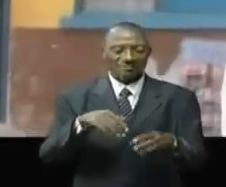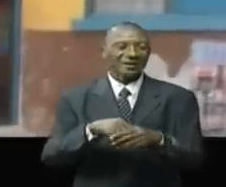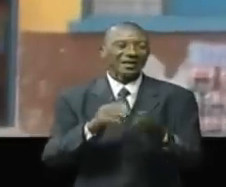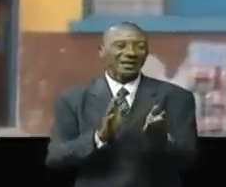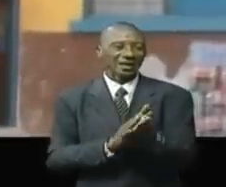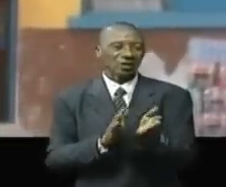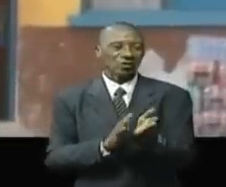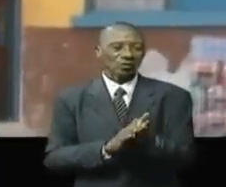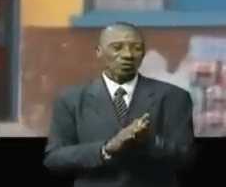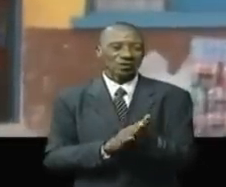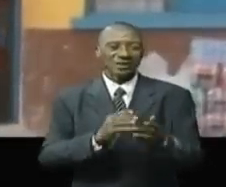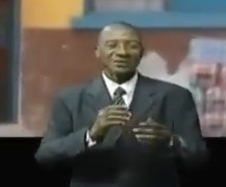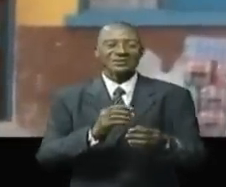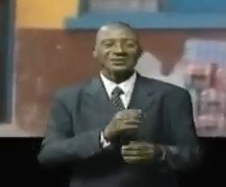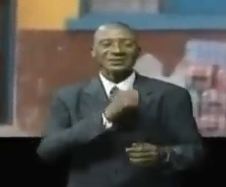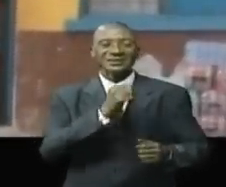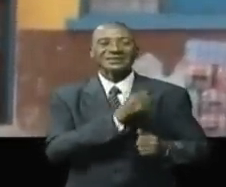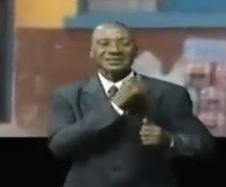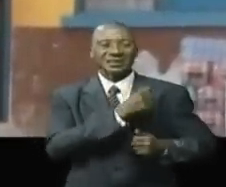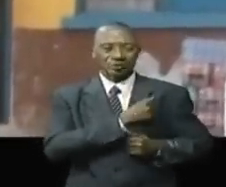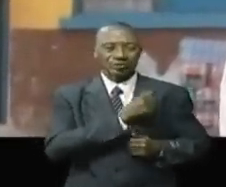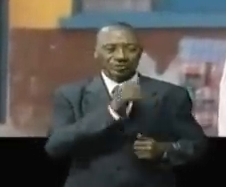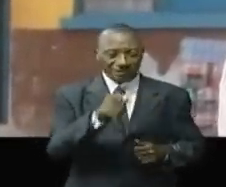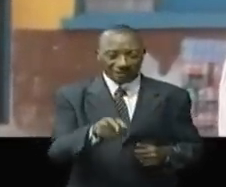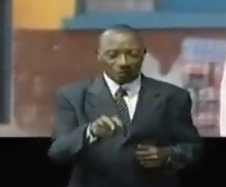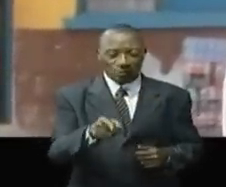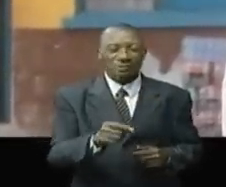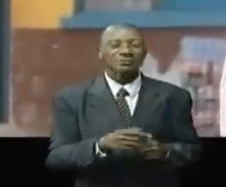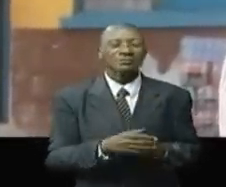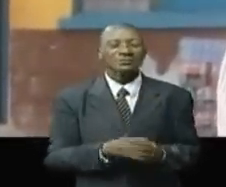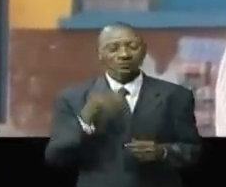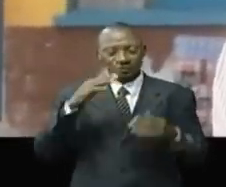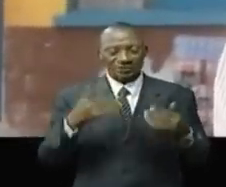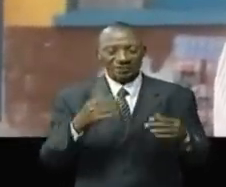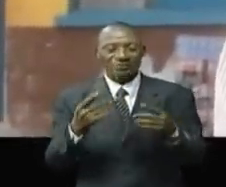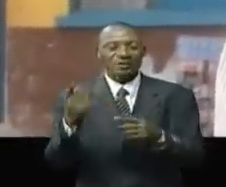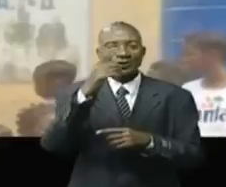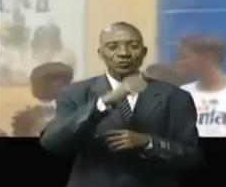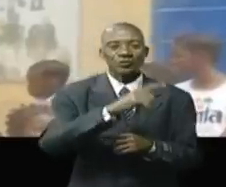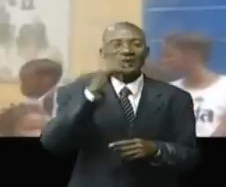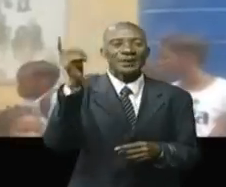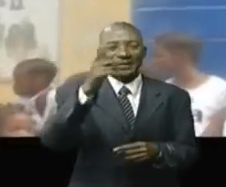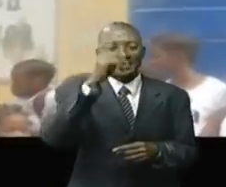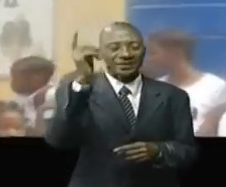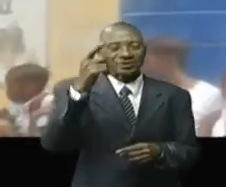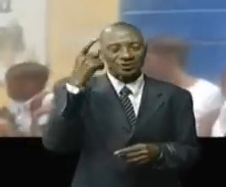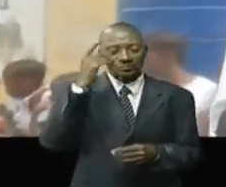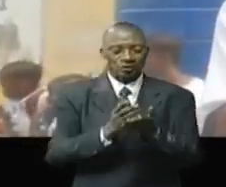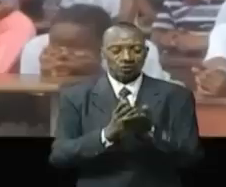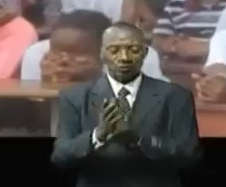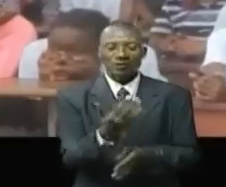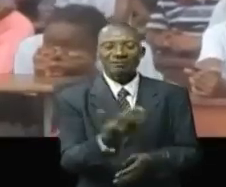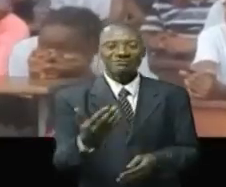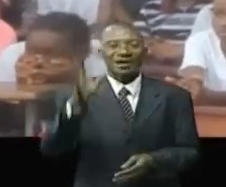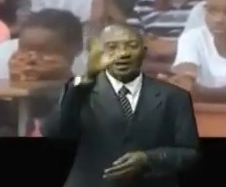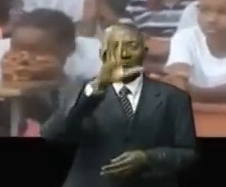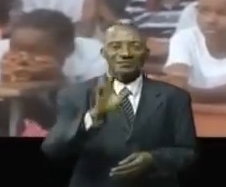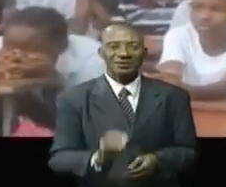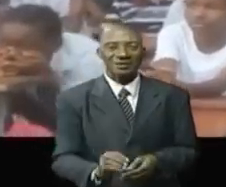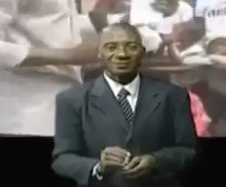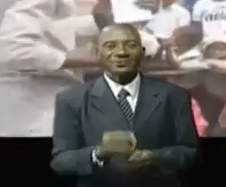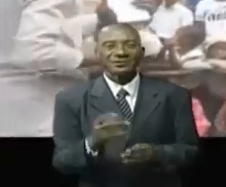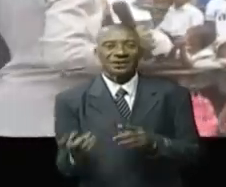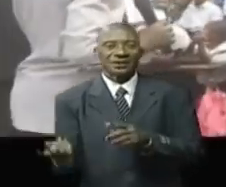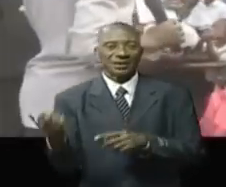salutiste EPA 1 et 2 pour la célébration de la journée internationale de l'enfant africain. Cette journée qui tombe